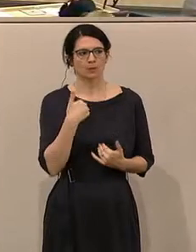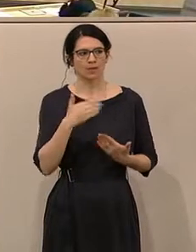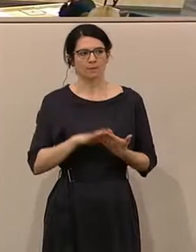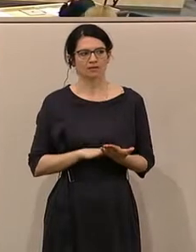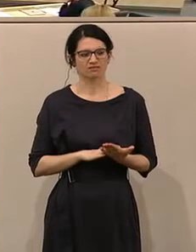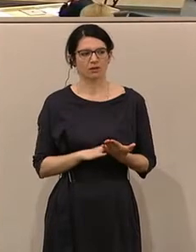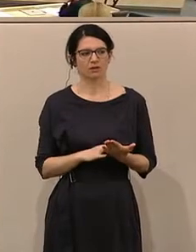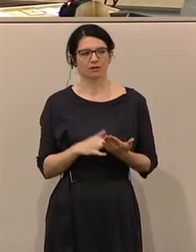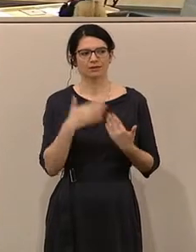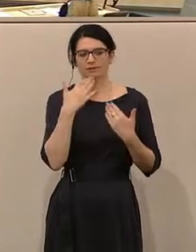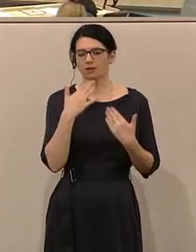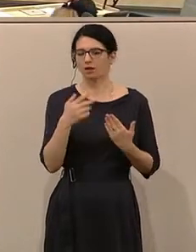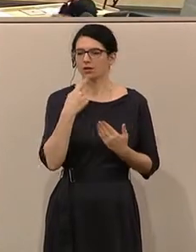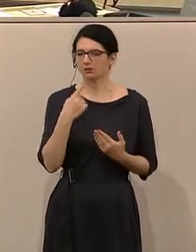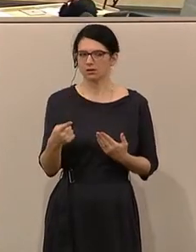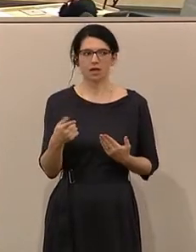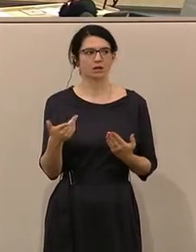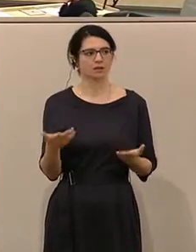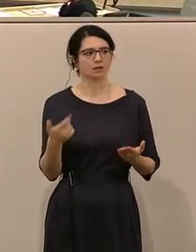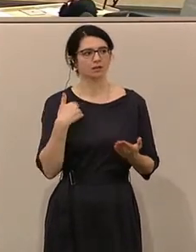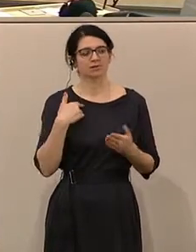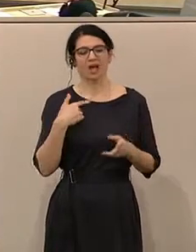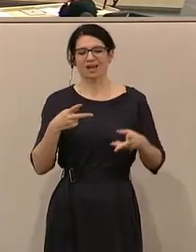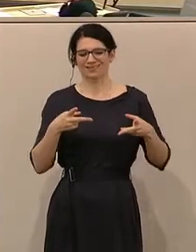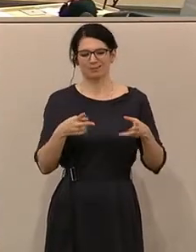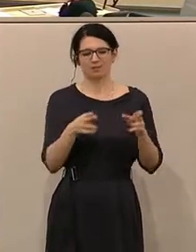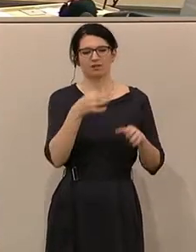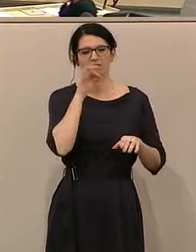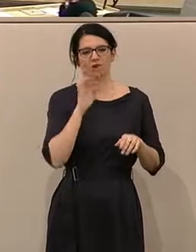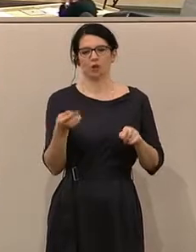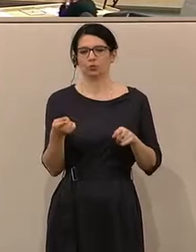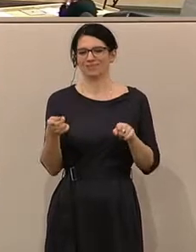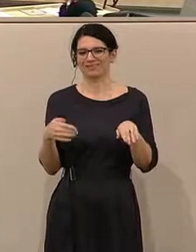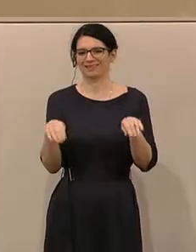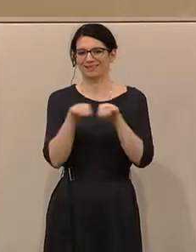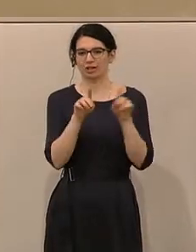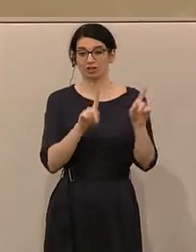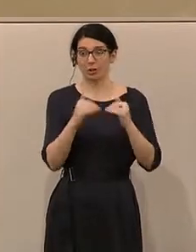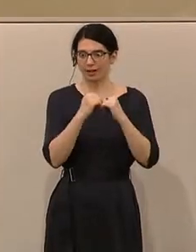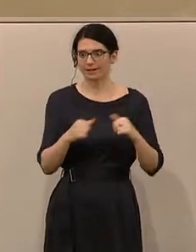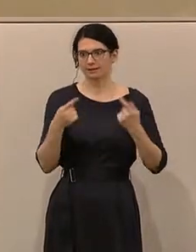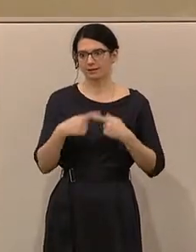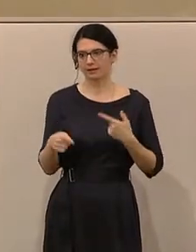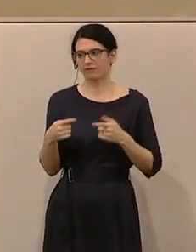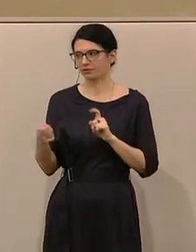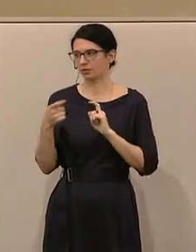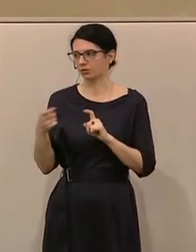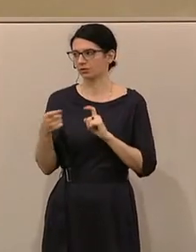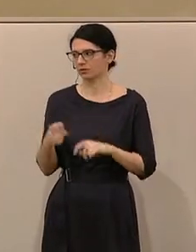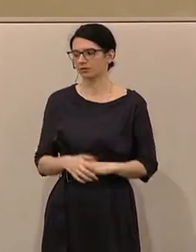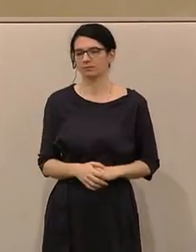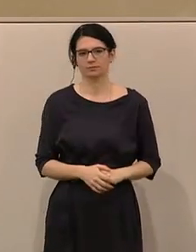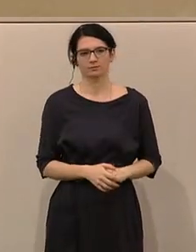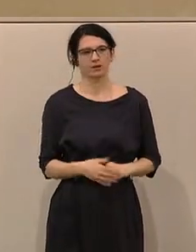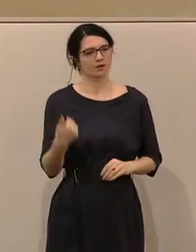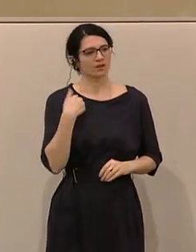Erste Rednerin Gabriele Heinisch-Hossek, Frauensprecherin der SPÖ. Frauen und Gleichstellung extra diskutieren. Das